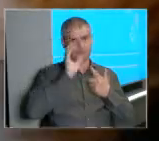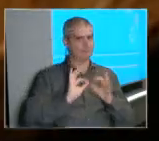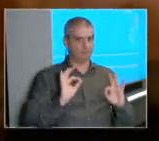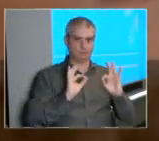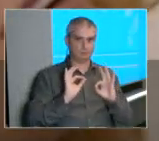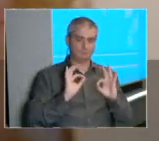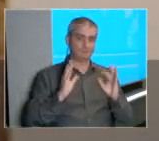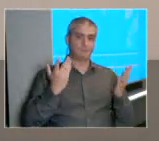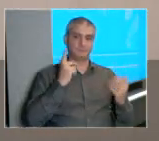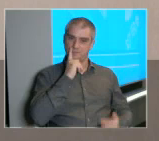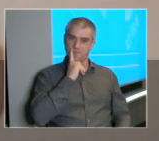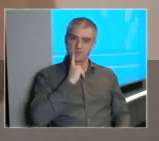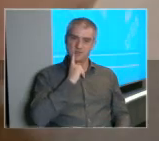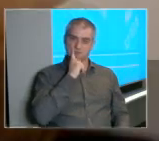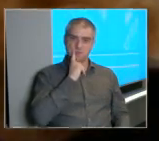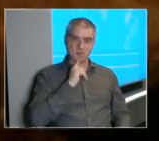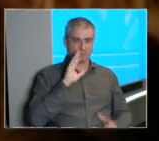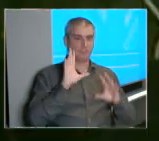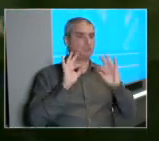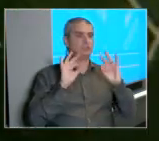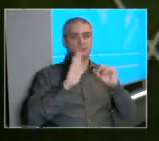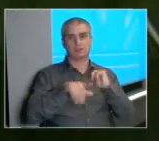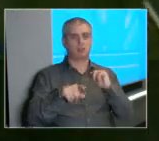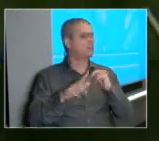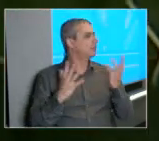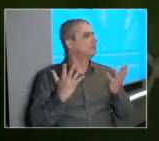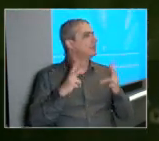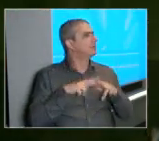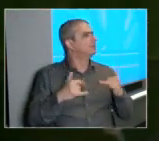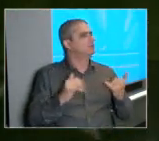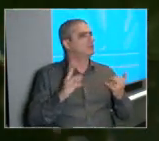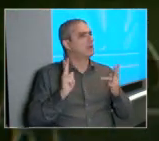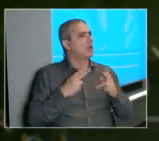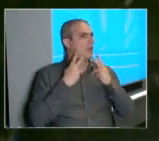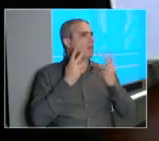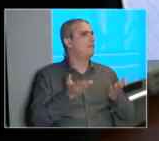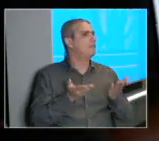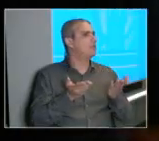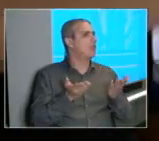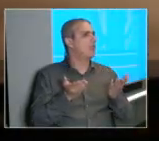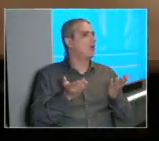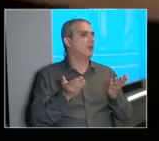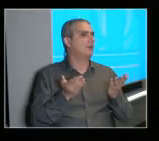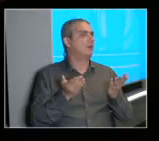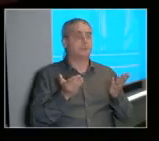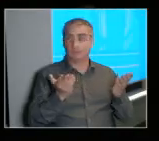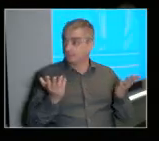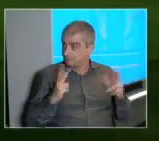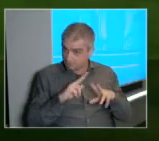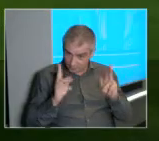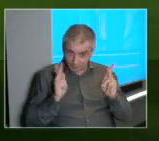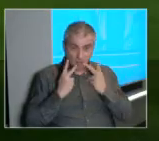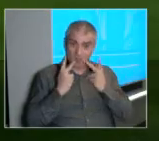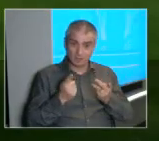הספר, ויש עשרות ילדים כאלה. איפה זה עומד ומה יכול לפתור את זה? איפה זה עומד ומה